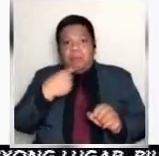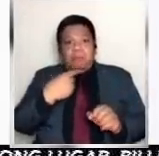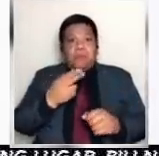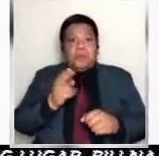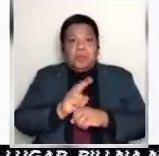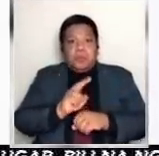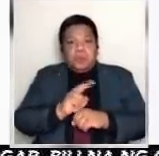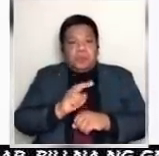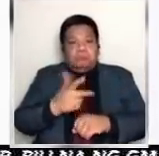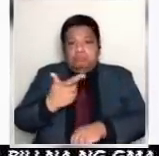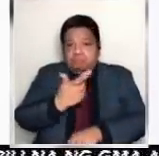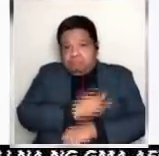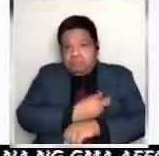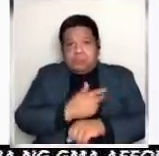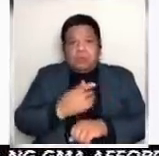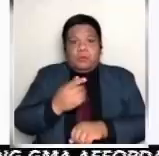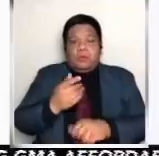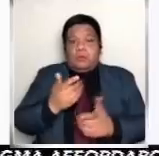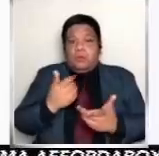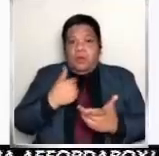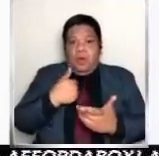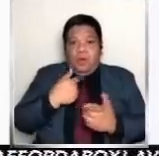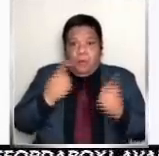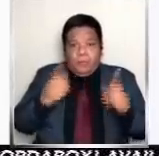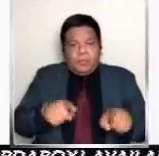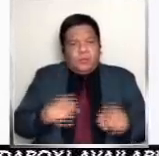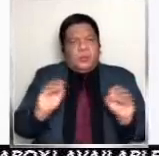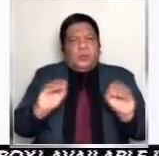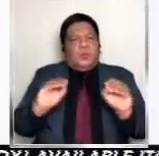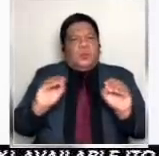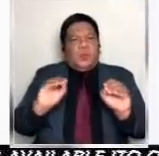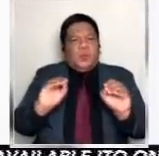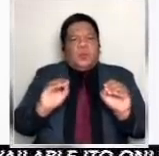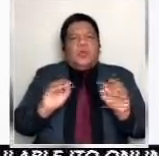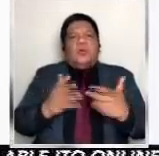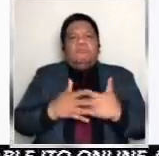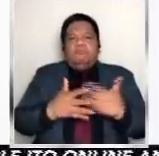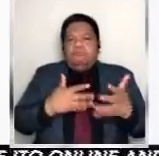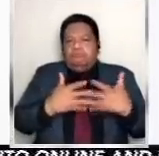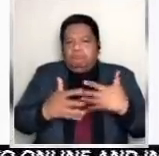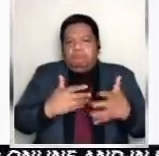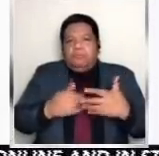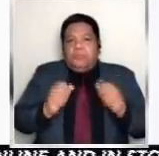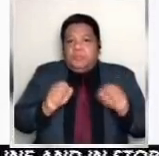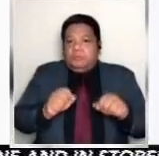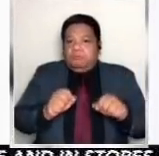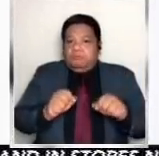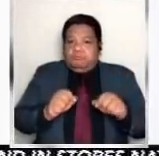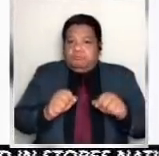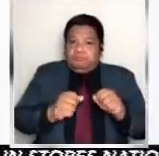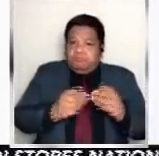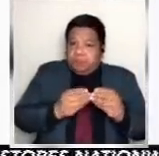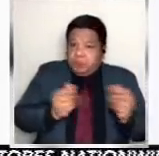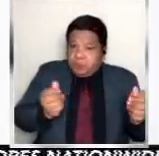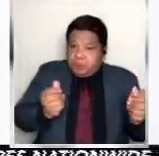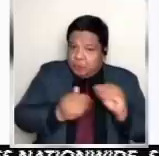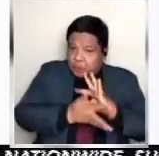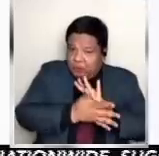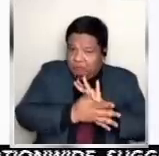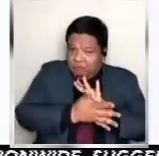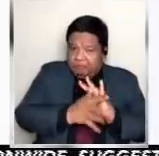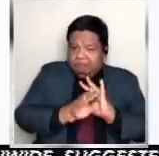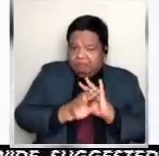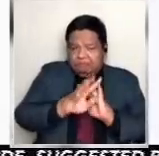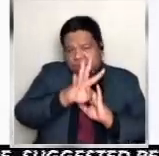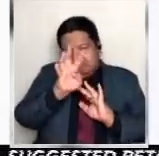reaction on the body if you take it. Mm-hmm. Whether it can cure COVID or not, yun lang po ang tanong. Another question. Uh-huh.